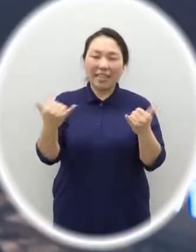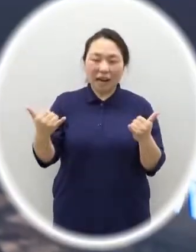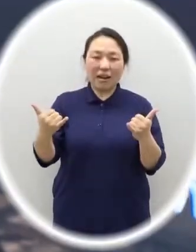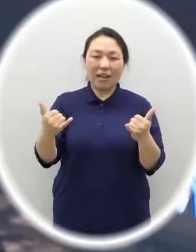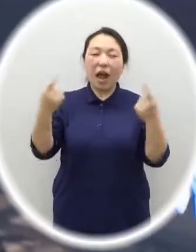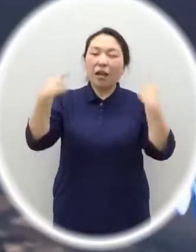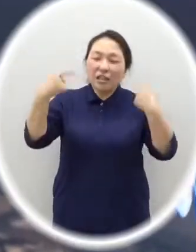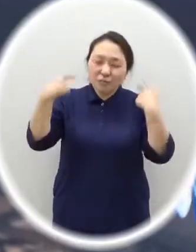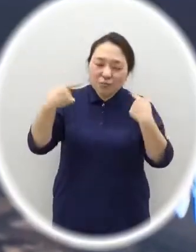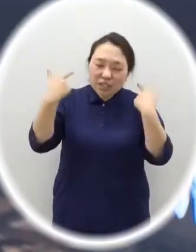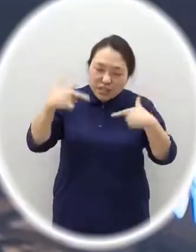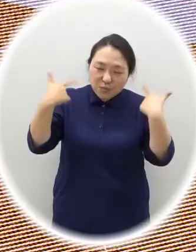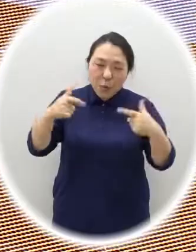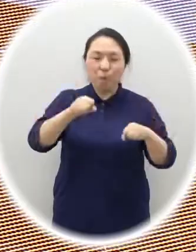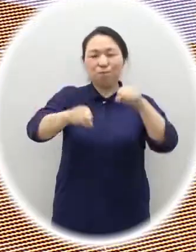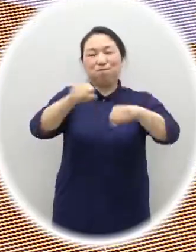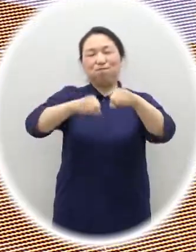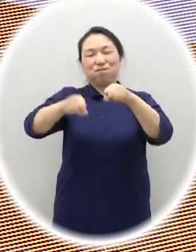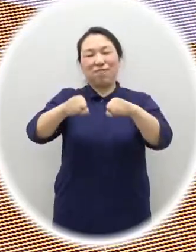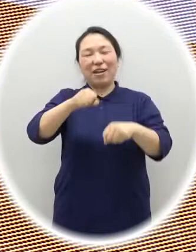思いますけど。